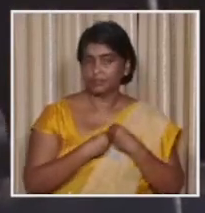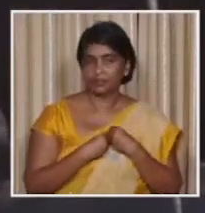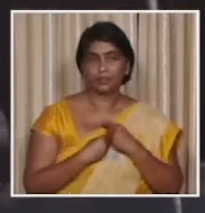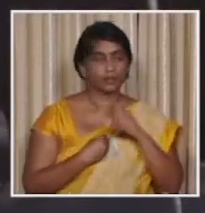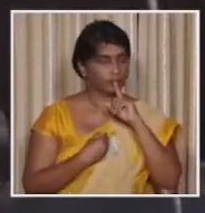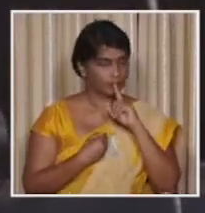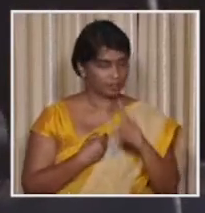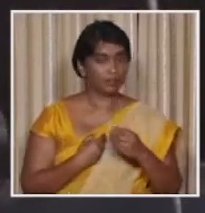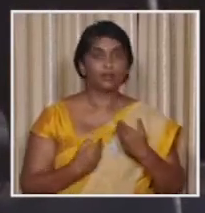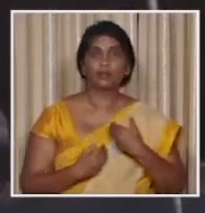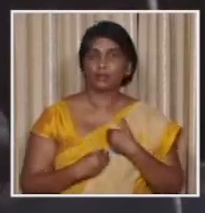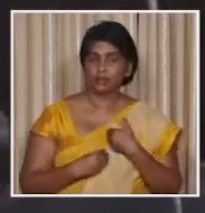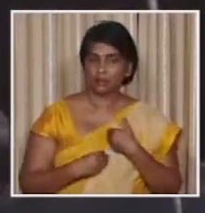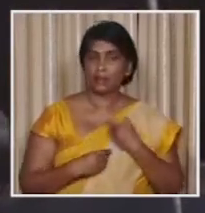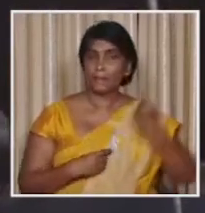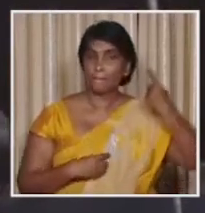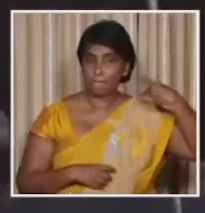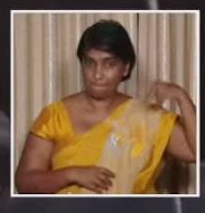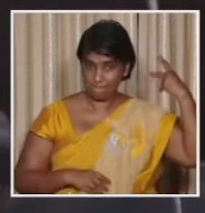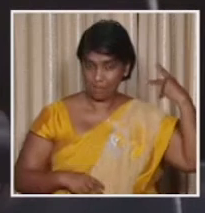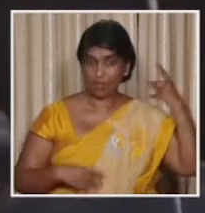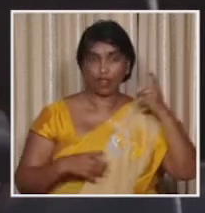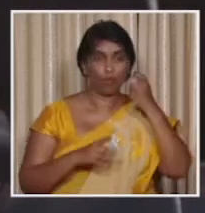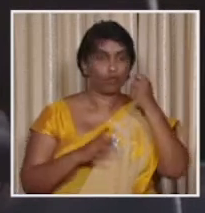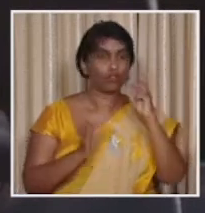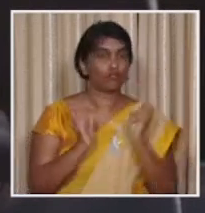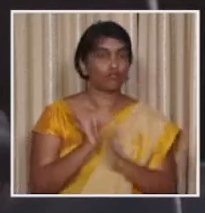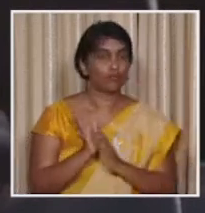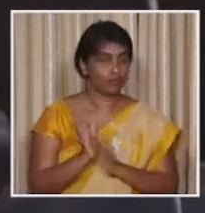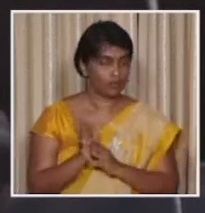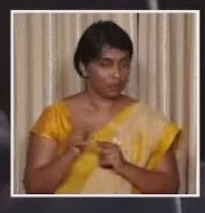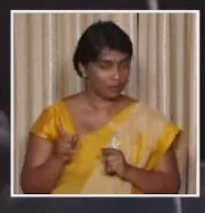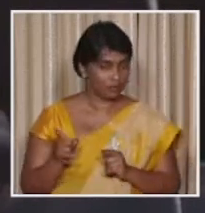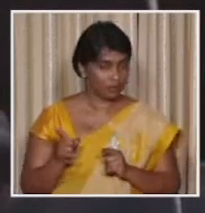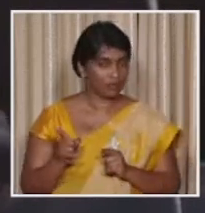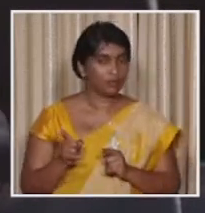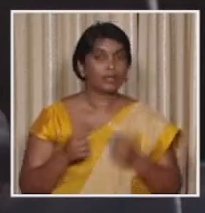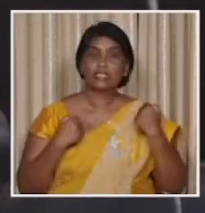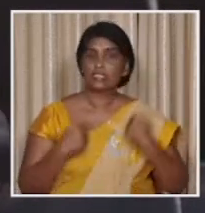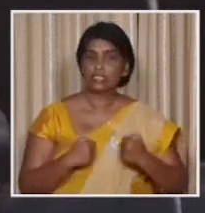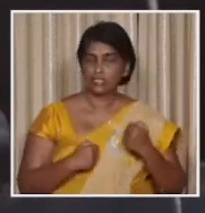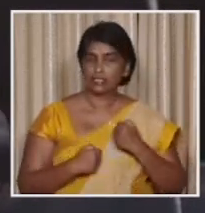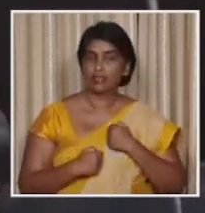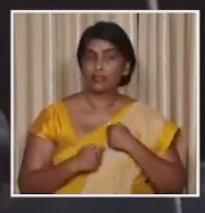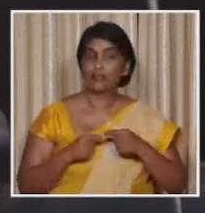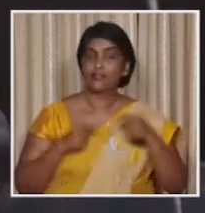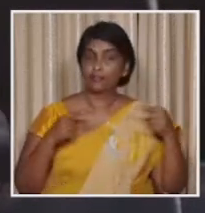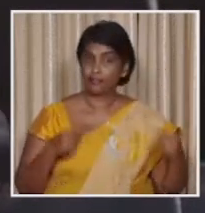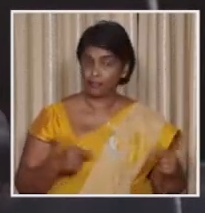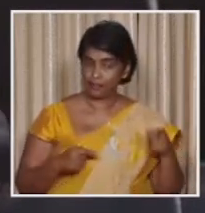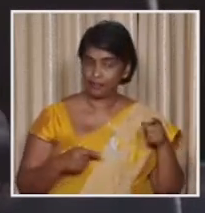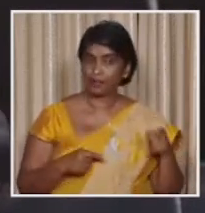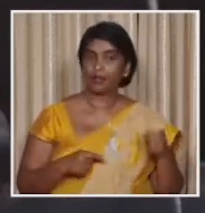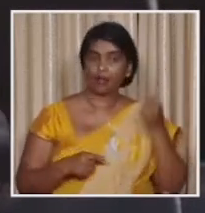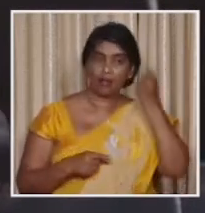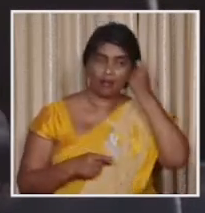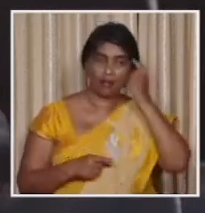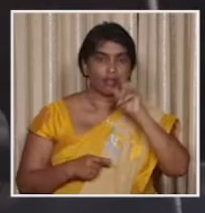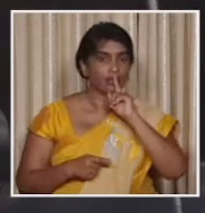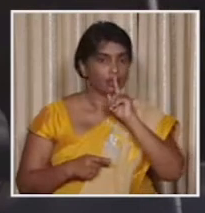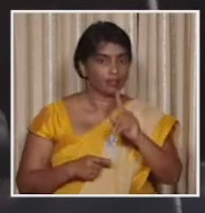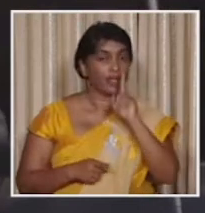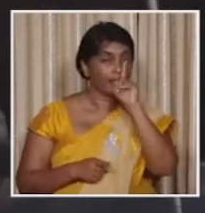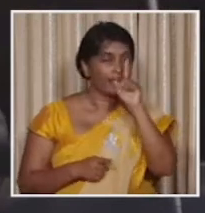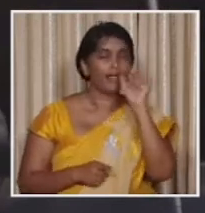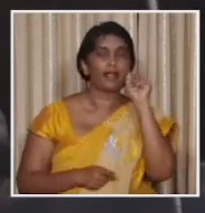කියන්න මාව පෙරේදා මුදල් කාර්ක සභාවේ සභාපති හැටියට විපක්ෂයේ යෝජනා කරපු එකම